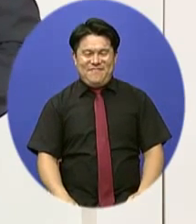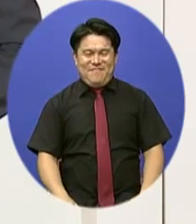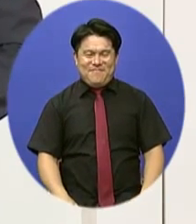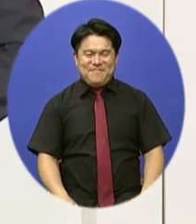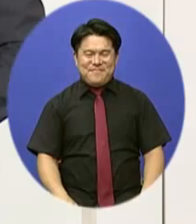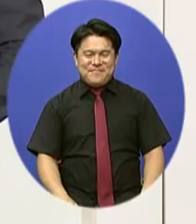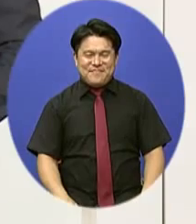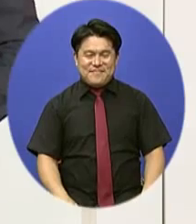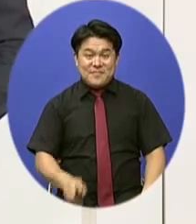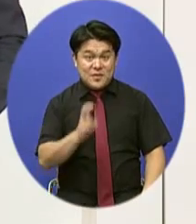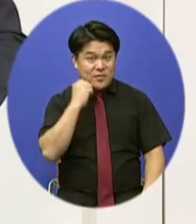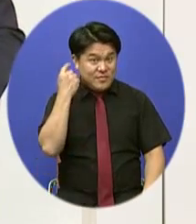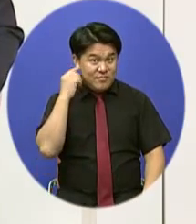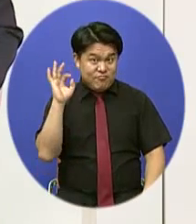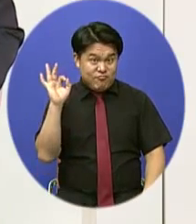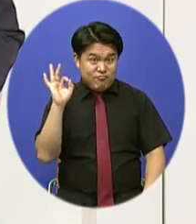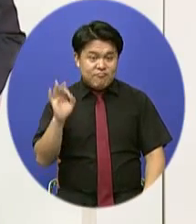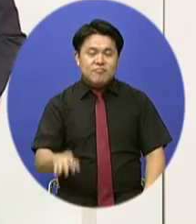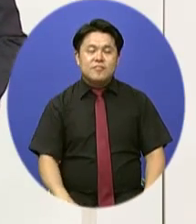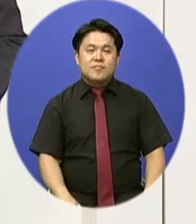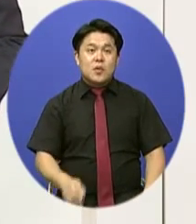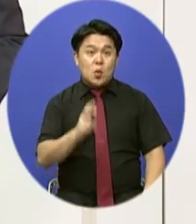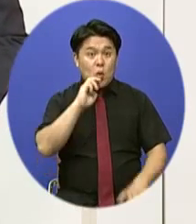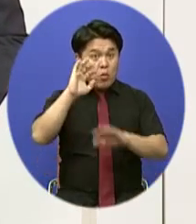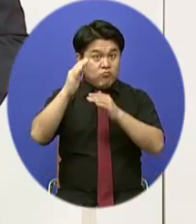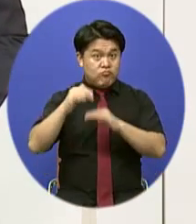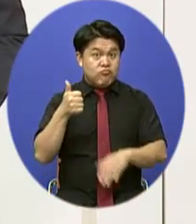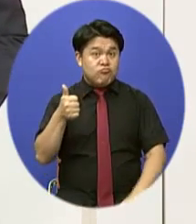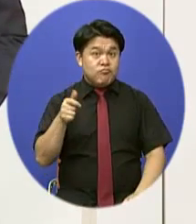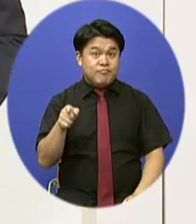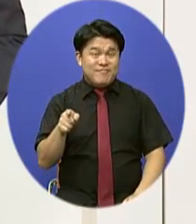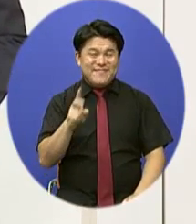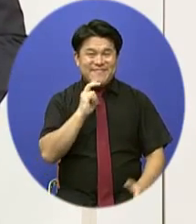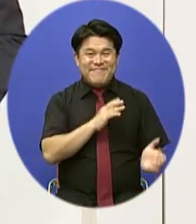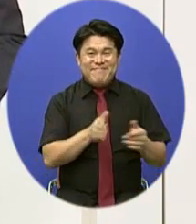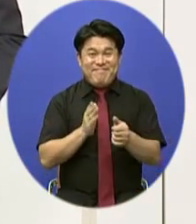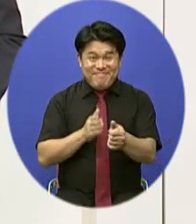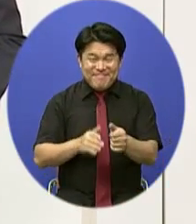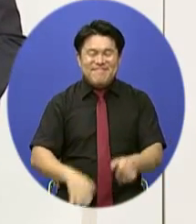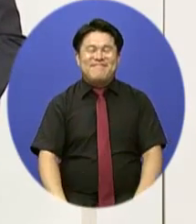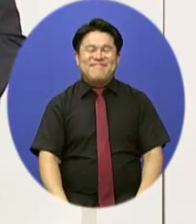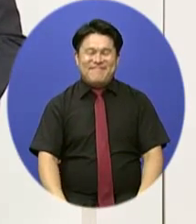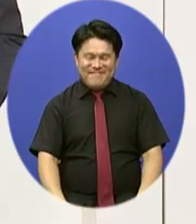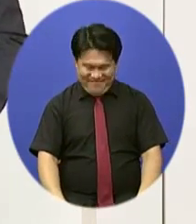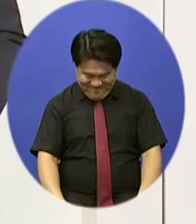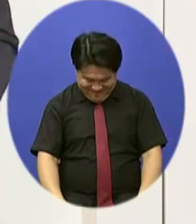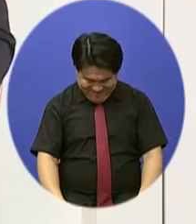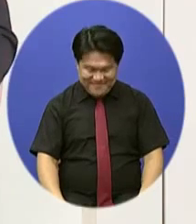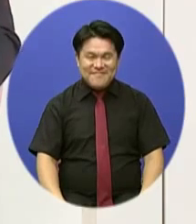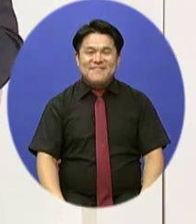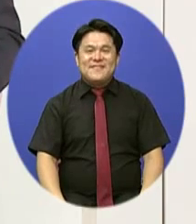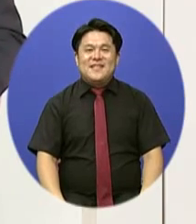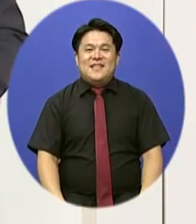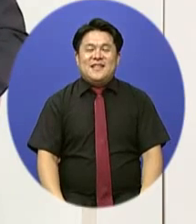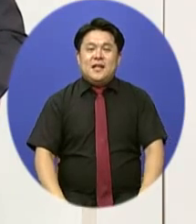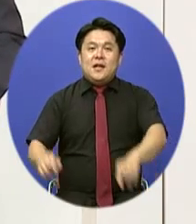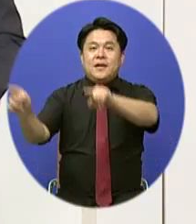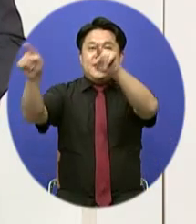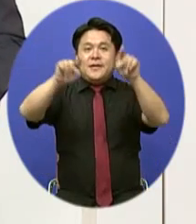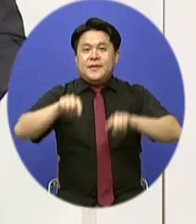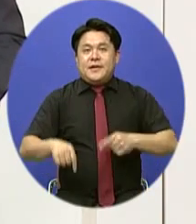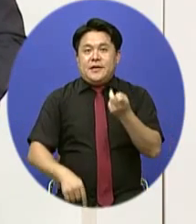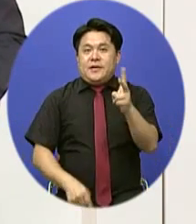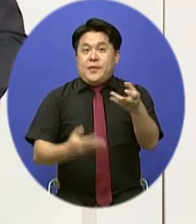그래요. 부처 같은 인생 한번 들어볼까요? 네, 가사가 아주 좋은데 네. 의미하면서 준비해 주세요. 네. 네. 전국에